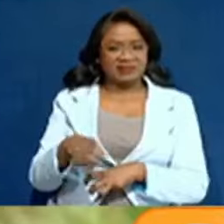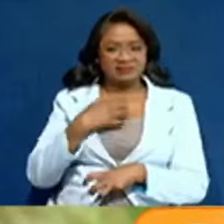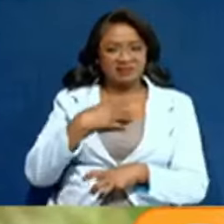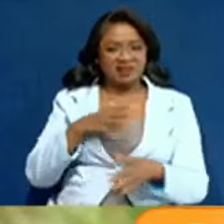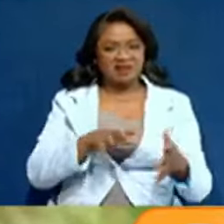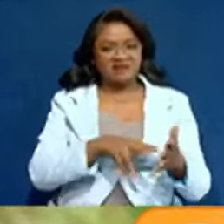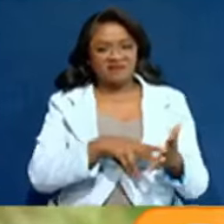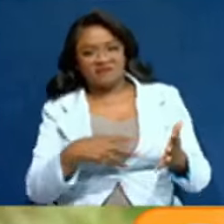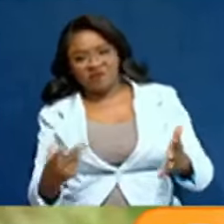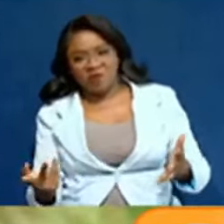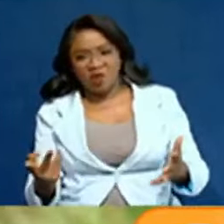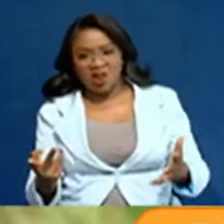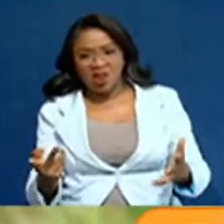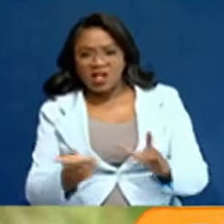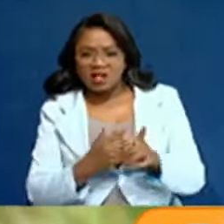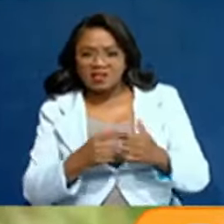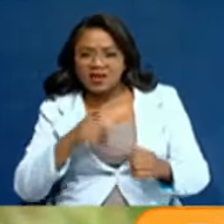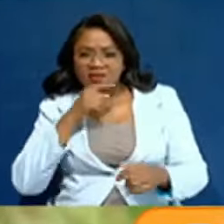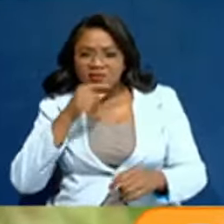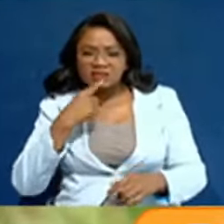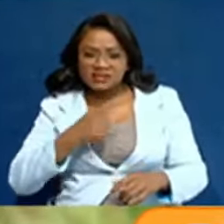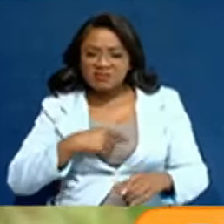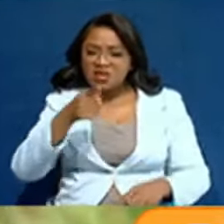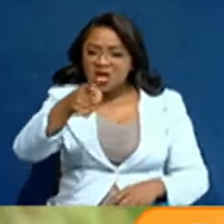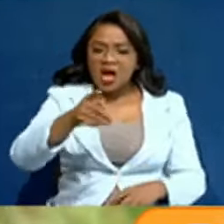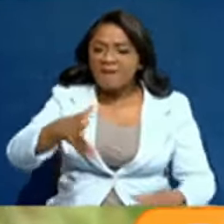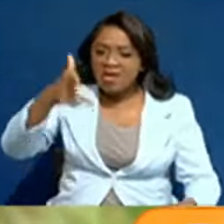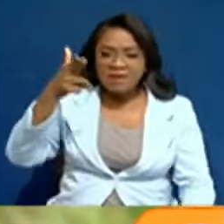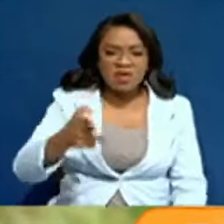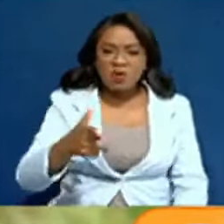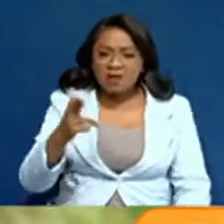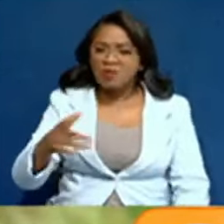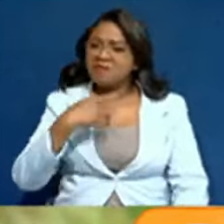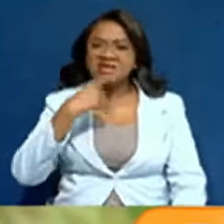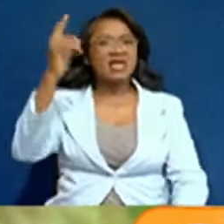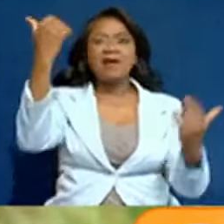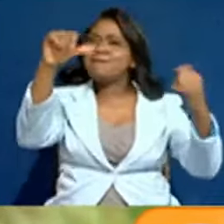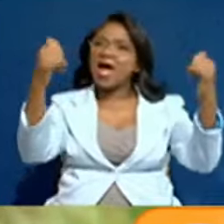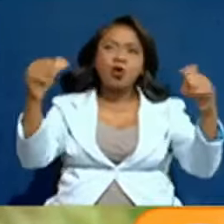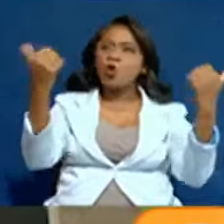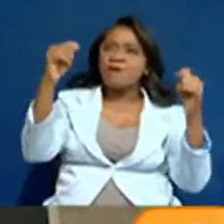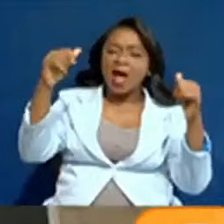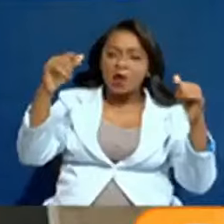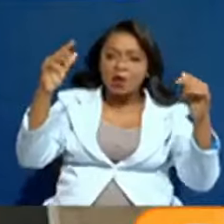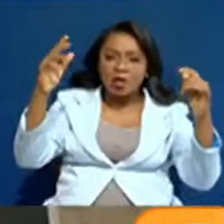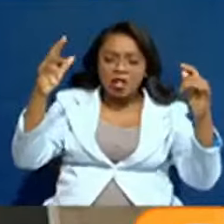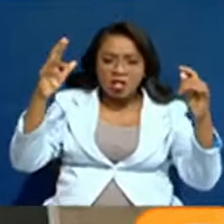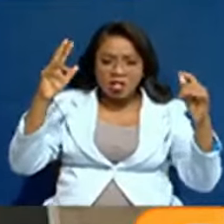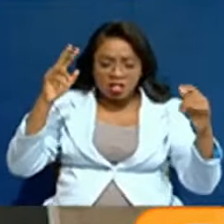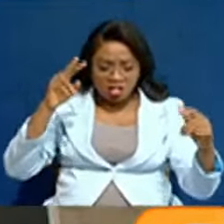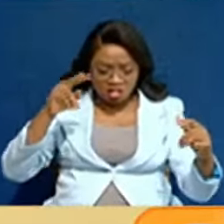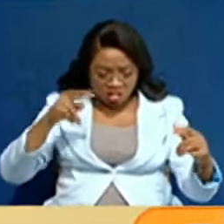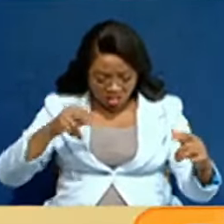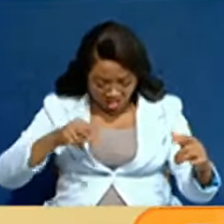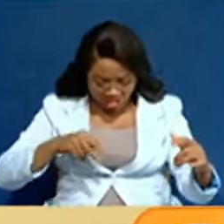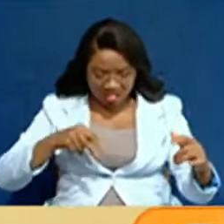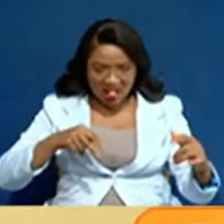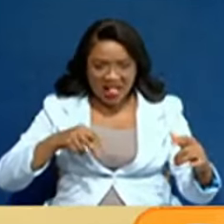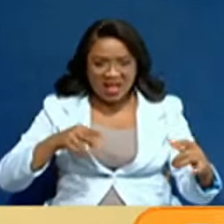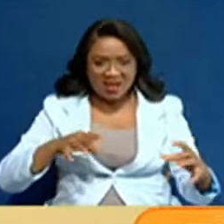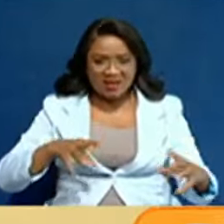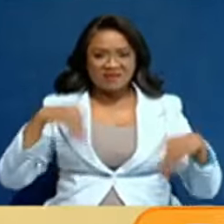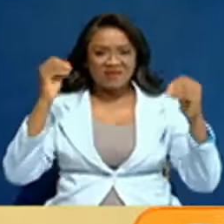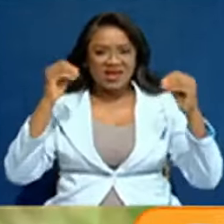Nikaanguka. Sama boys kusema hapo nimeumizwa. Nikaambia bado. But he soon found out how